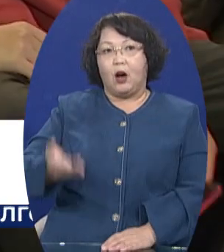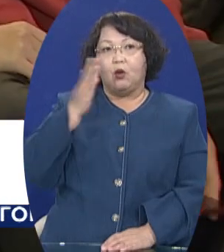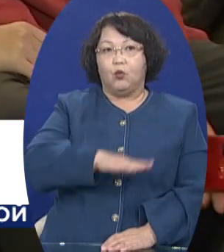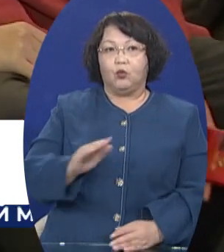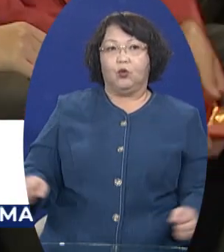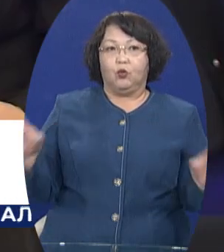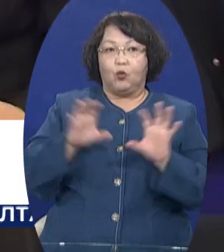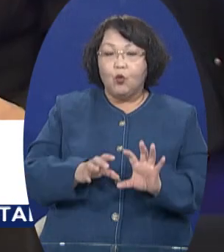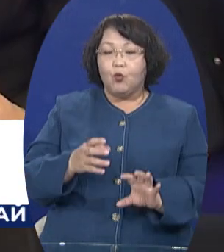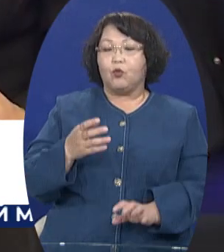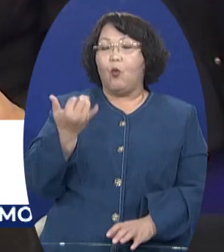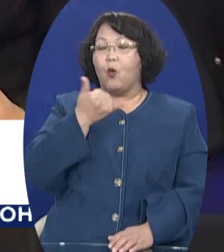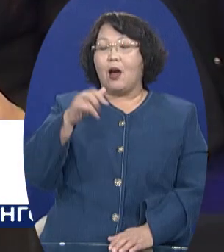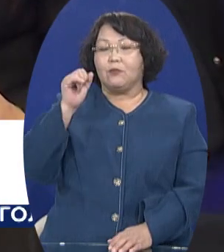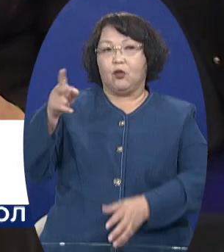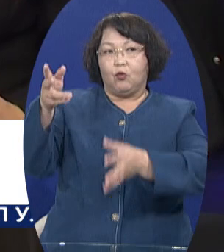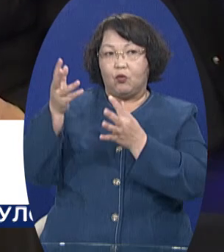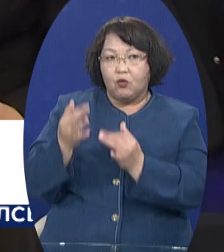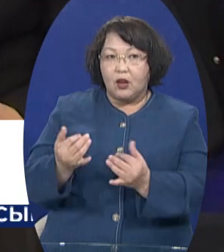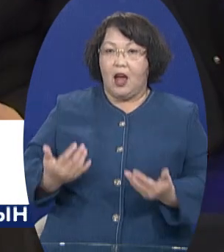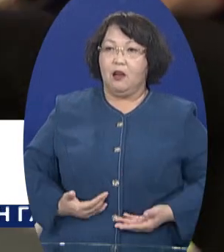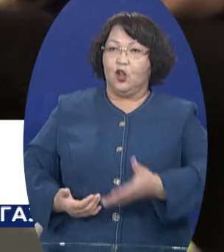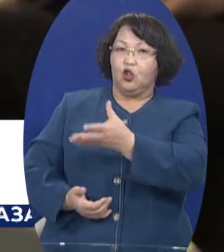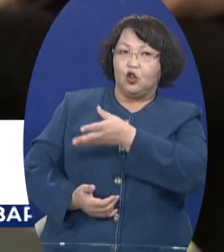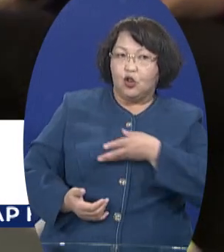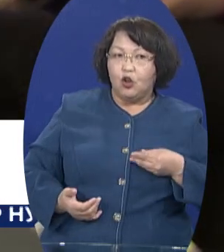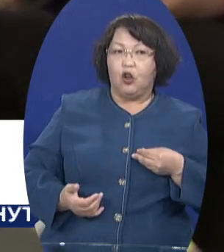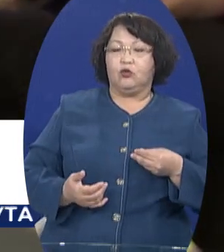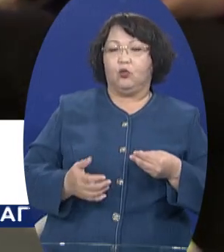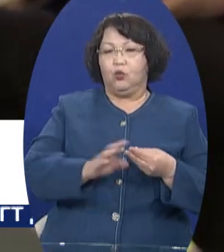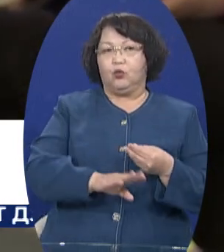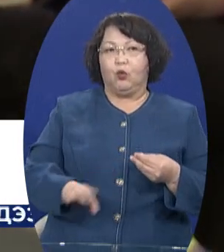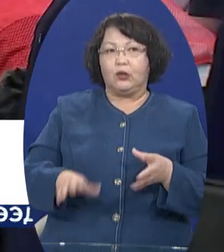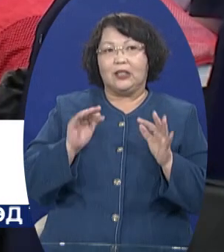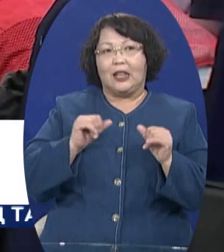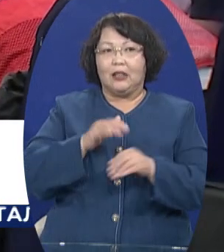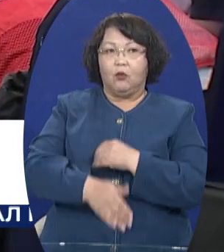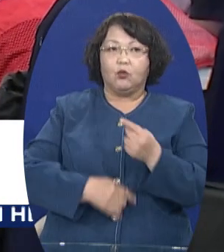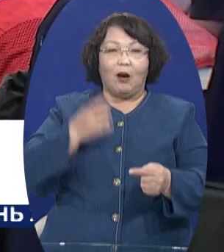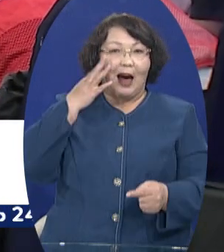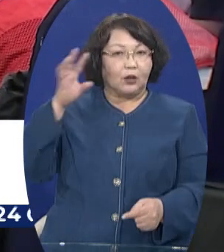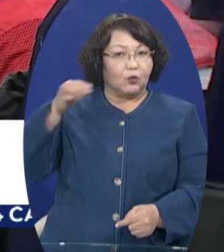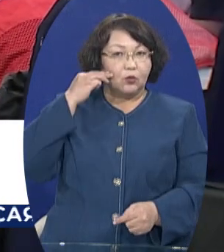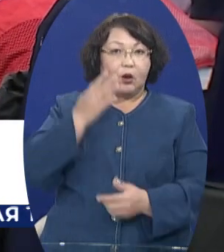өөрчлөлт өөрийнх нь улсад хэрхэн нөлөөлж байгааг танилцуулж үүний эсрэг авч хэрэгжүүлж байгаа арга туршлагаа хуваалцсан юм а.